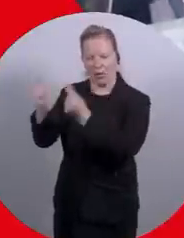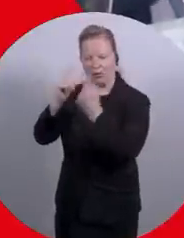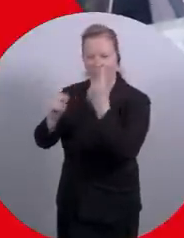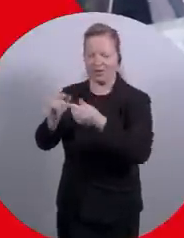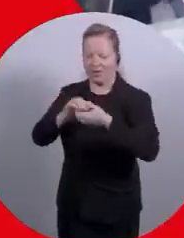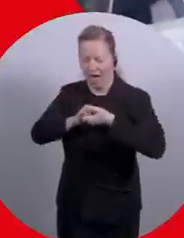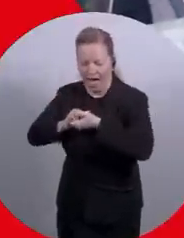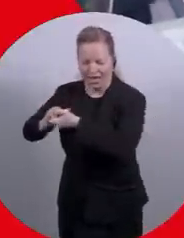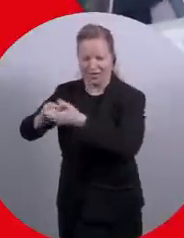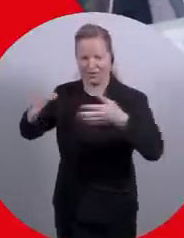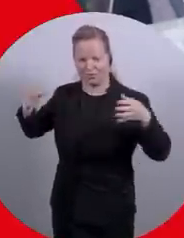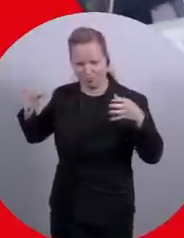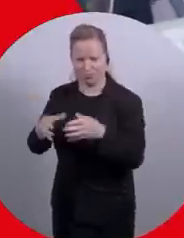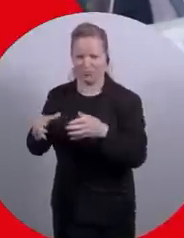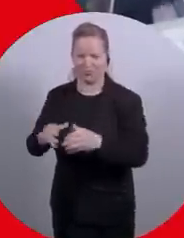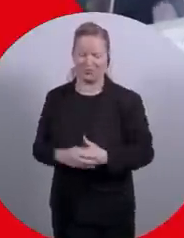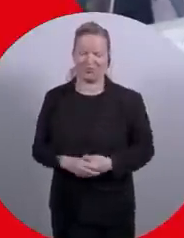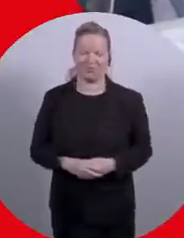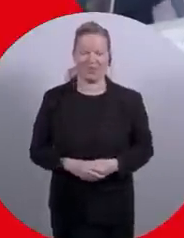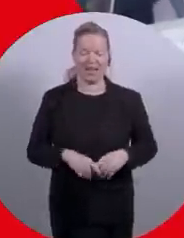herzlichen Dank